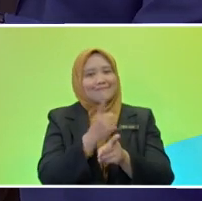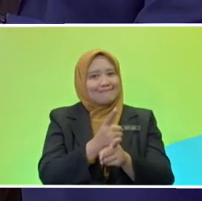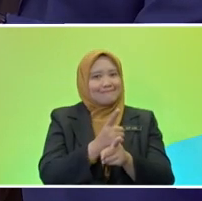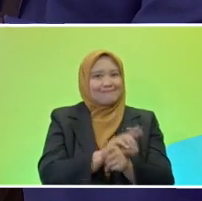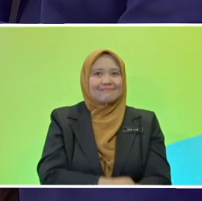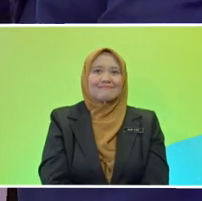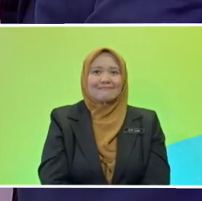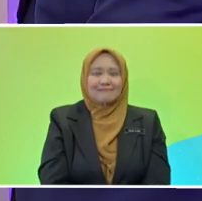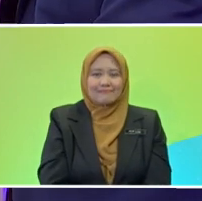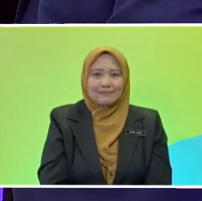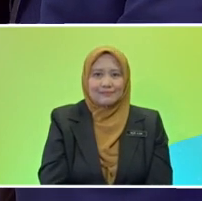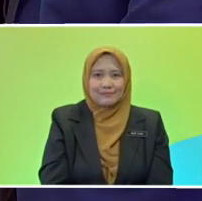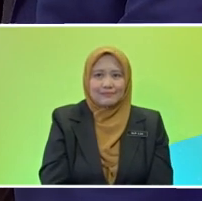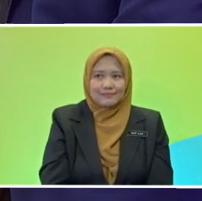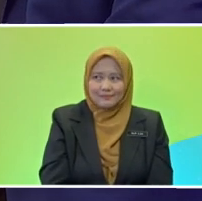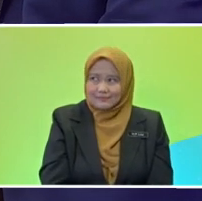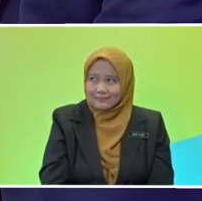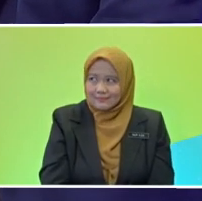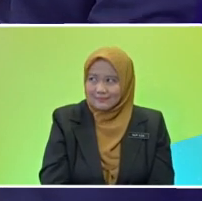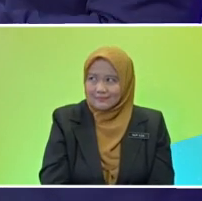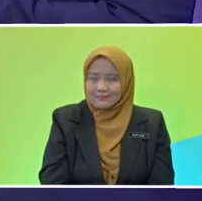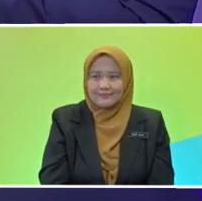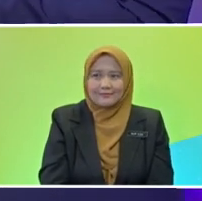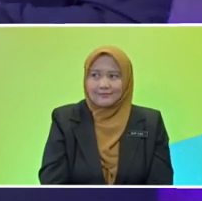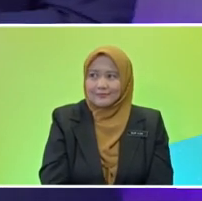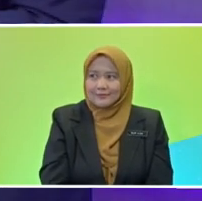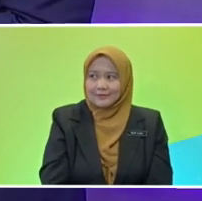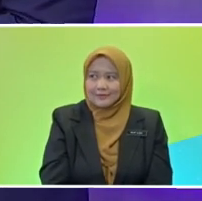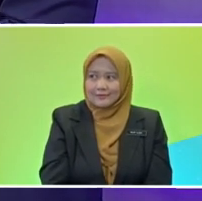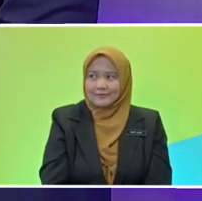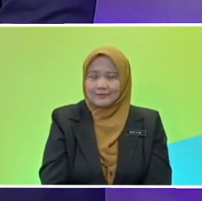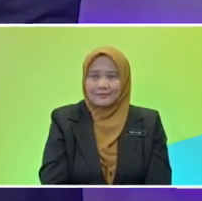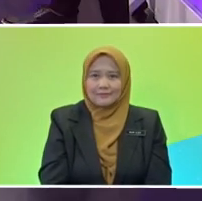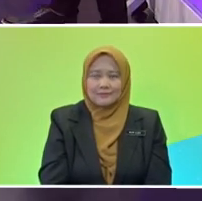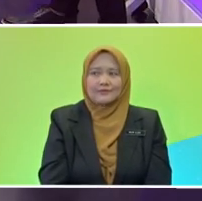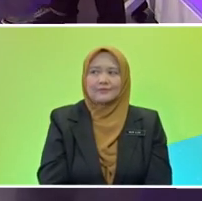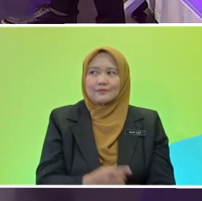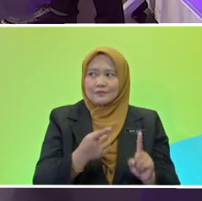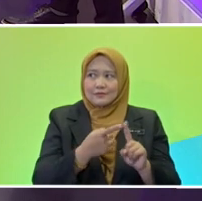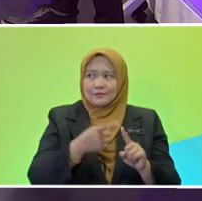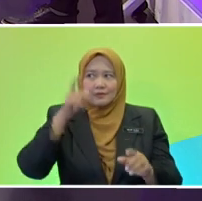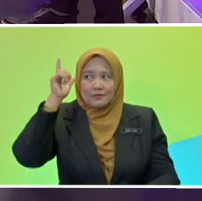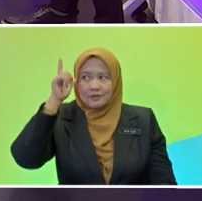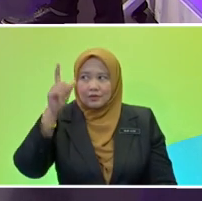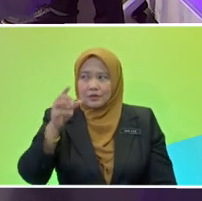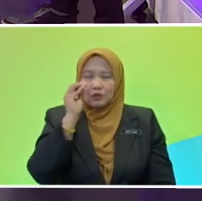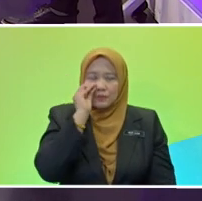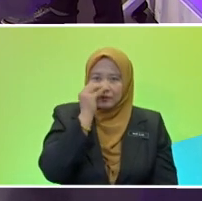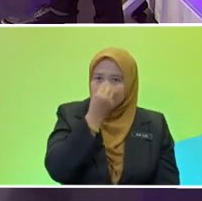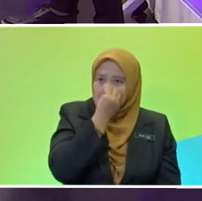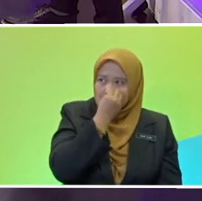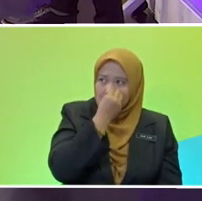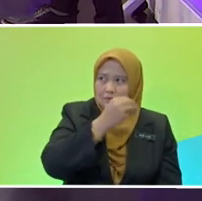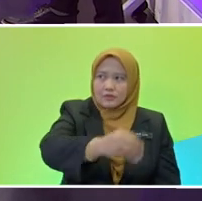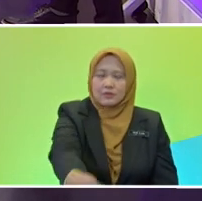ganjaran berbentuk senyuman kepada Allah Ikhwan oke yang pertama kita lihat kepada bunga-bunga